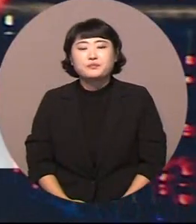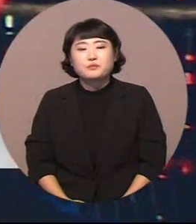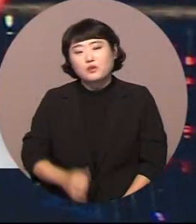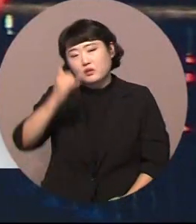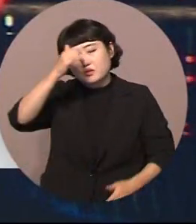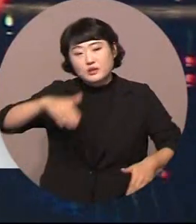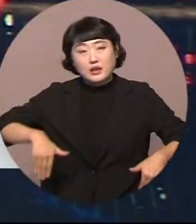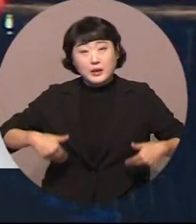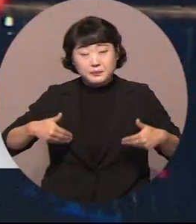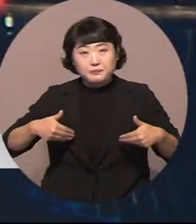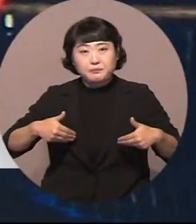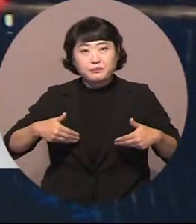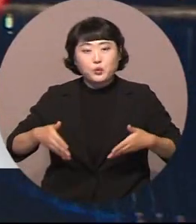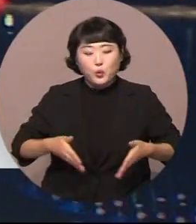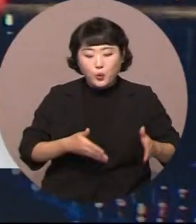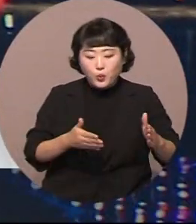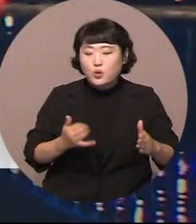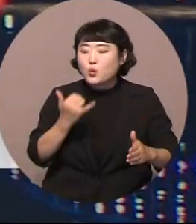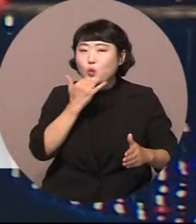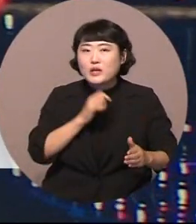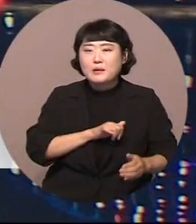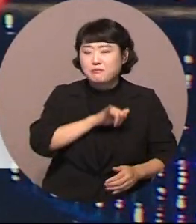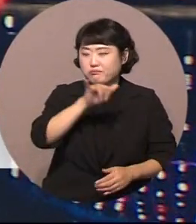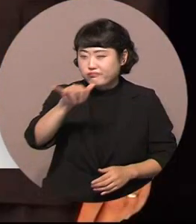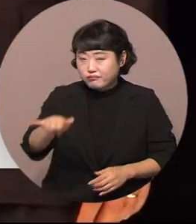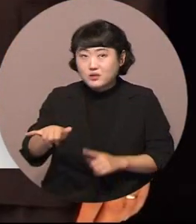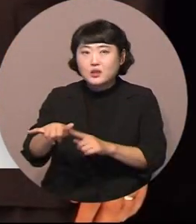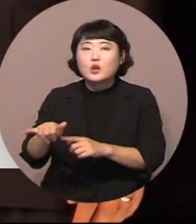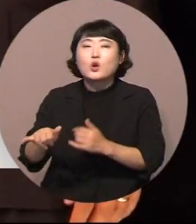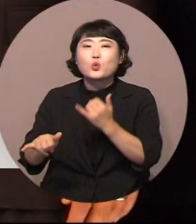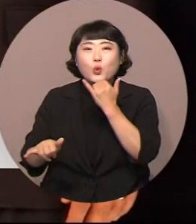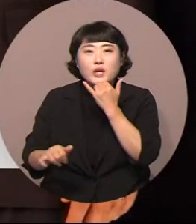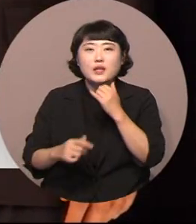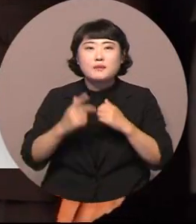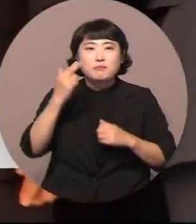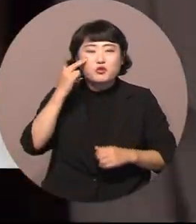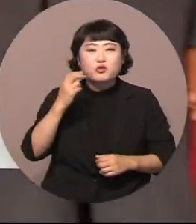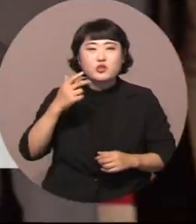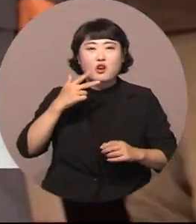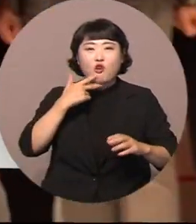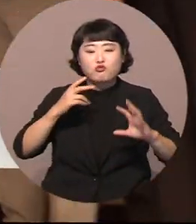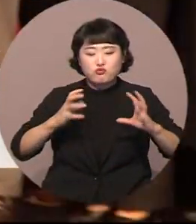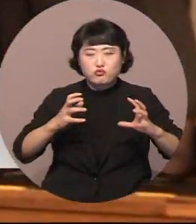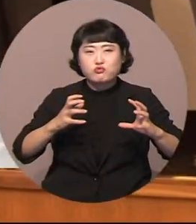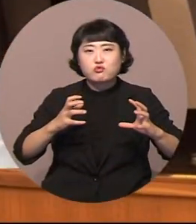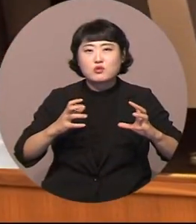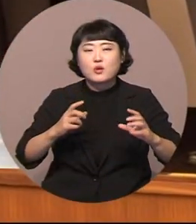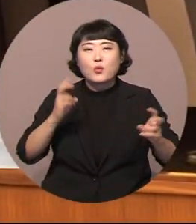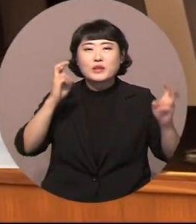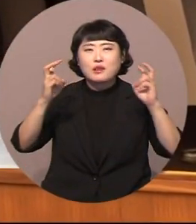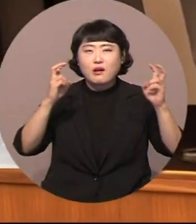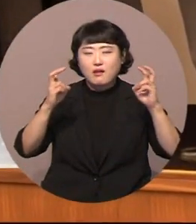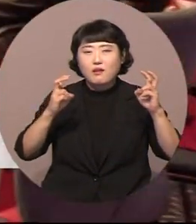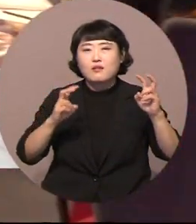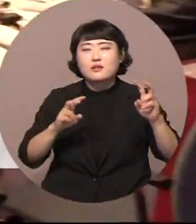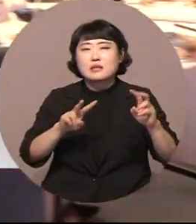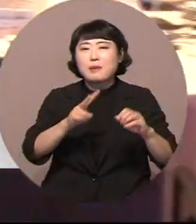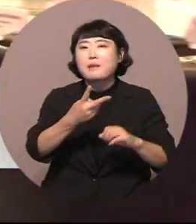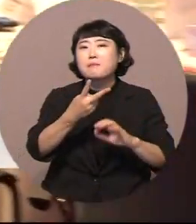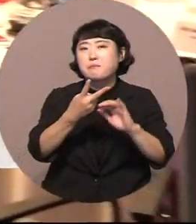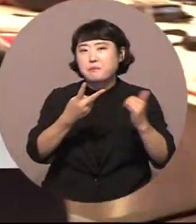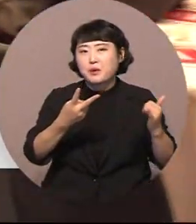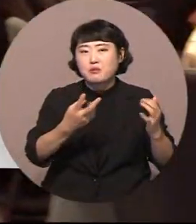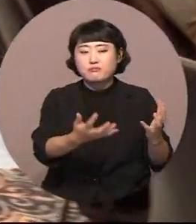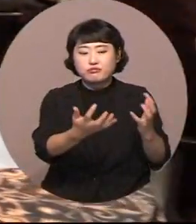충남도가 독일 프랑크푸르트 현지에서 독일과 미국 영국 등 글로벌 기업 관계자 200여명을 대상으로 투자